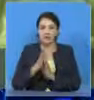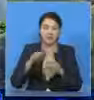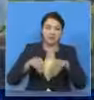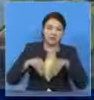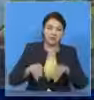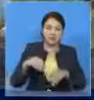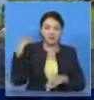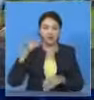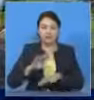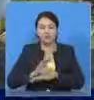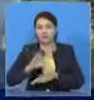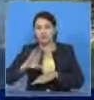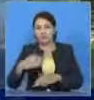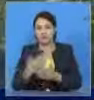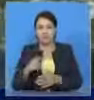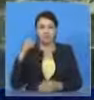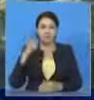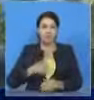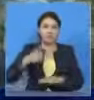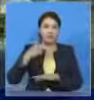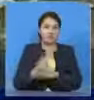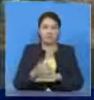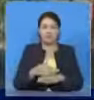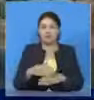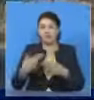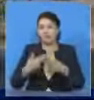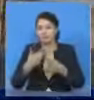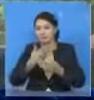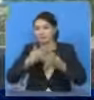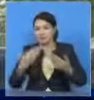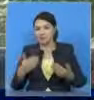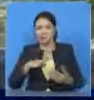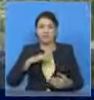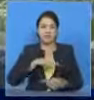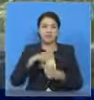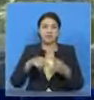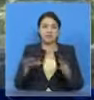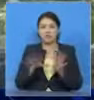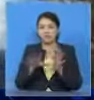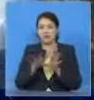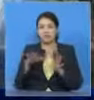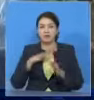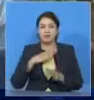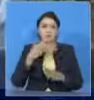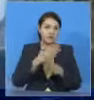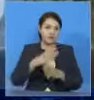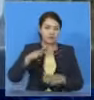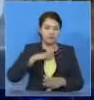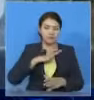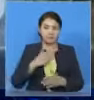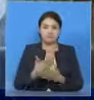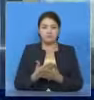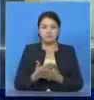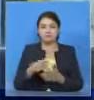бөлігі Ақтөбеге жіберіледі. Шаруашылық басшысы бұл мәселеде кедергі жоғын айтады. Кәсіпкерге электр желісін тартуға қолдау көрсетілген.